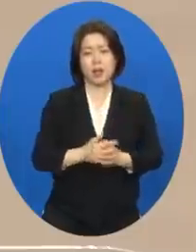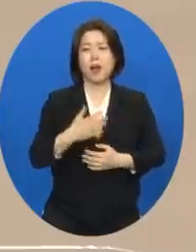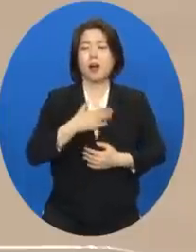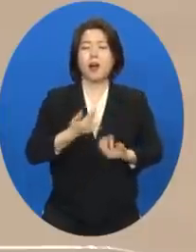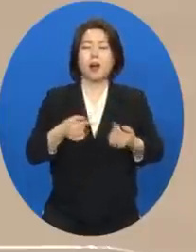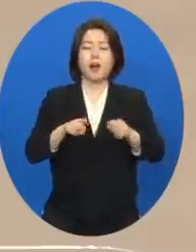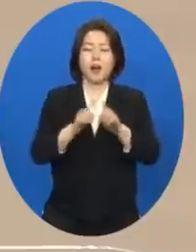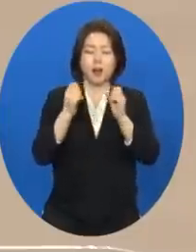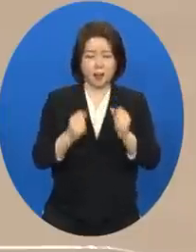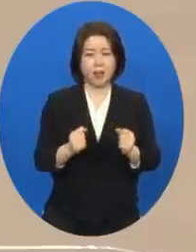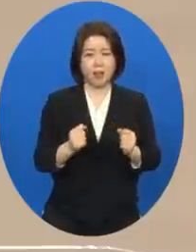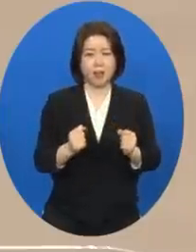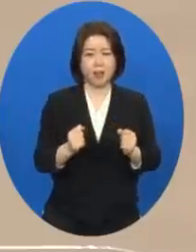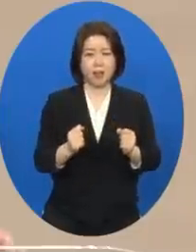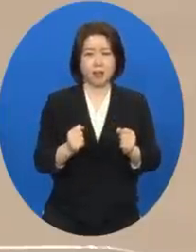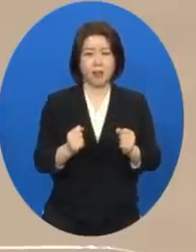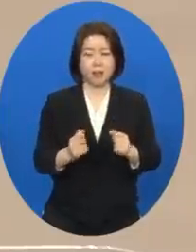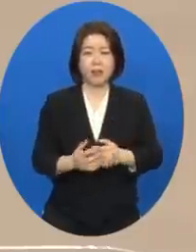구나